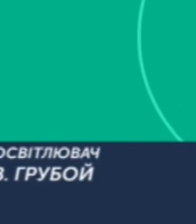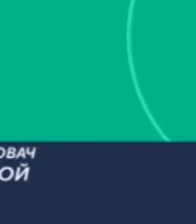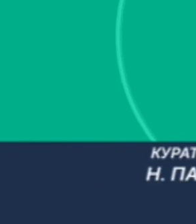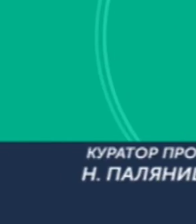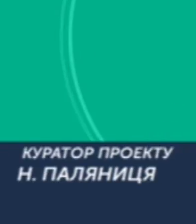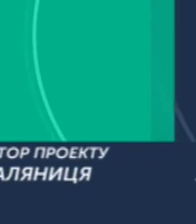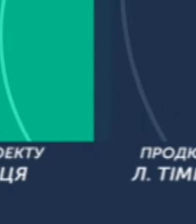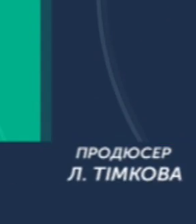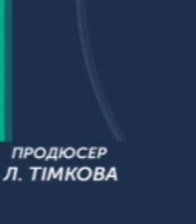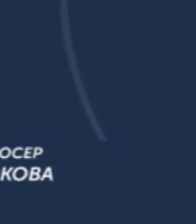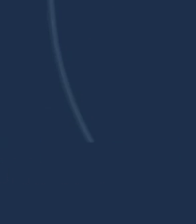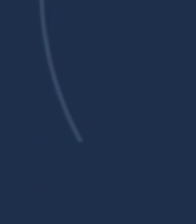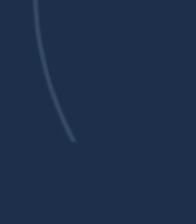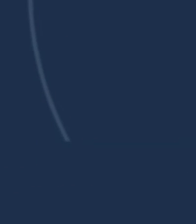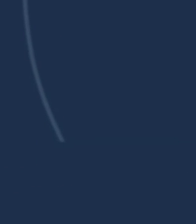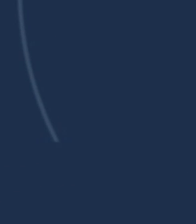Дякую.